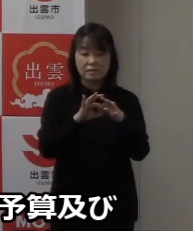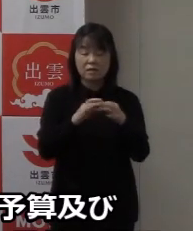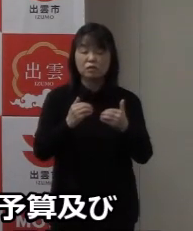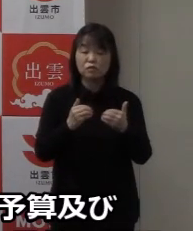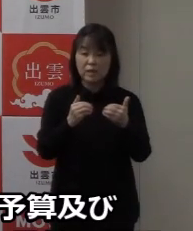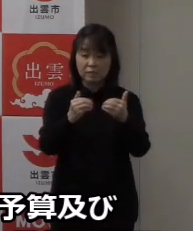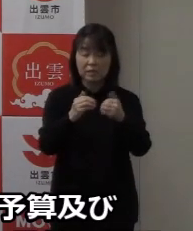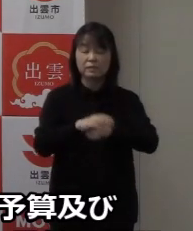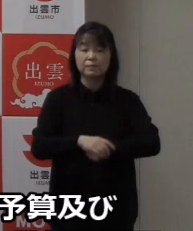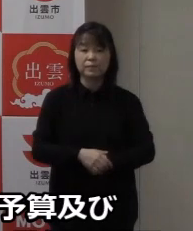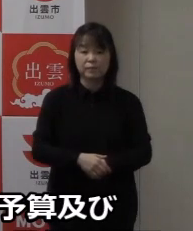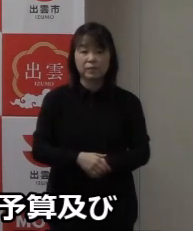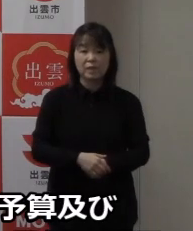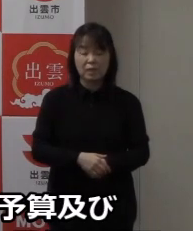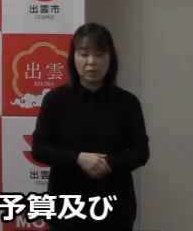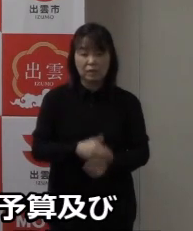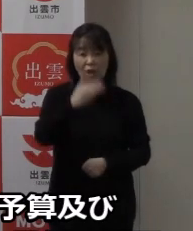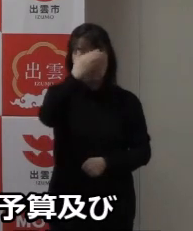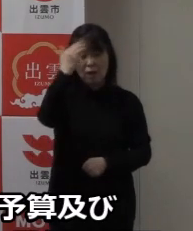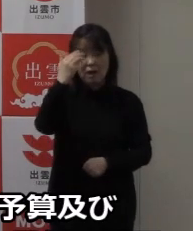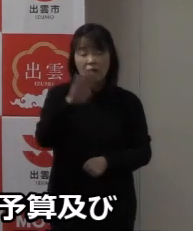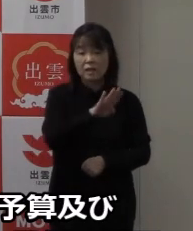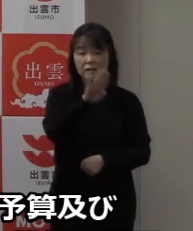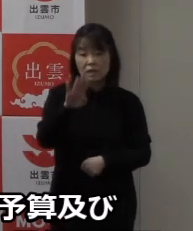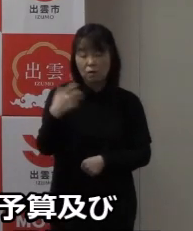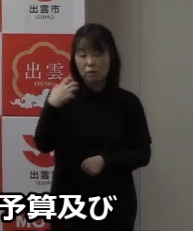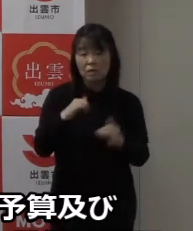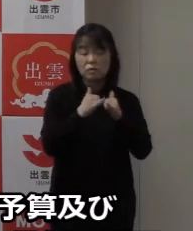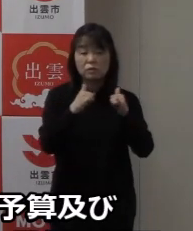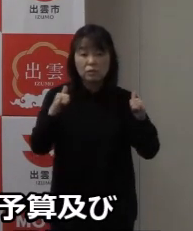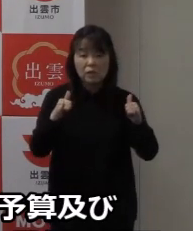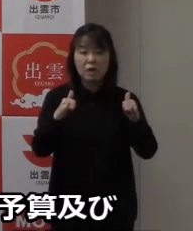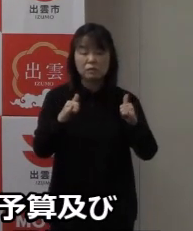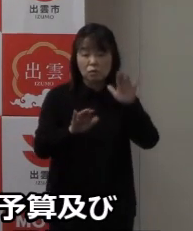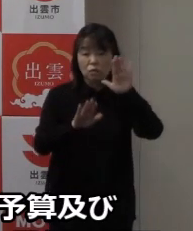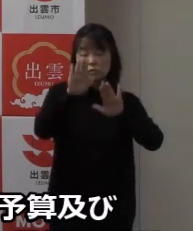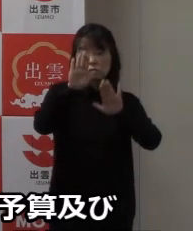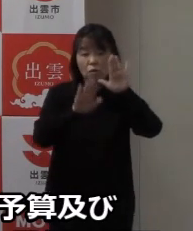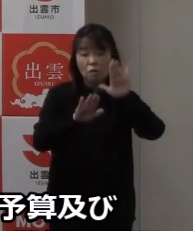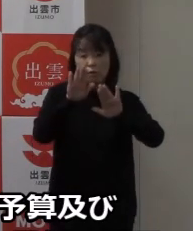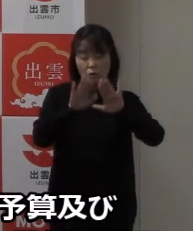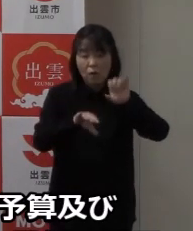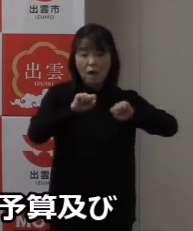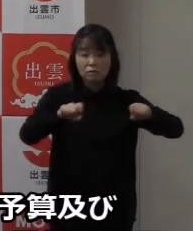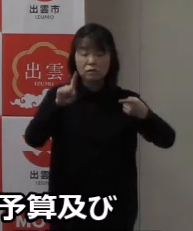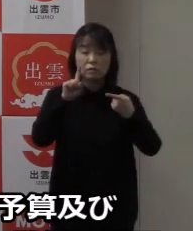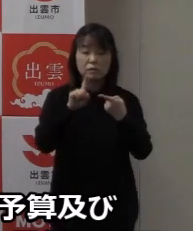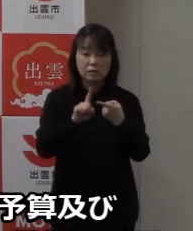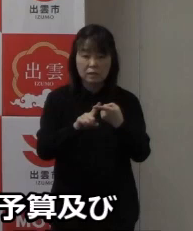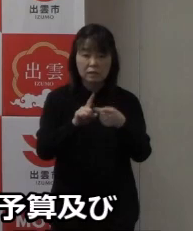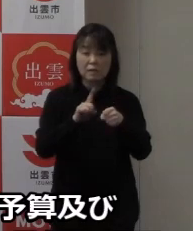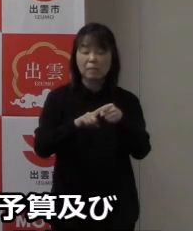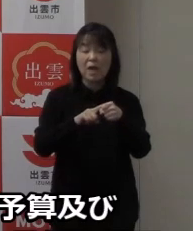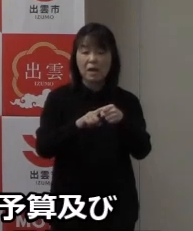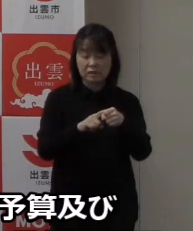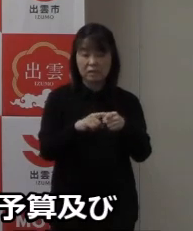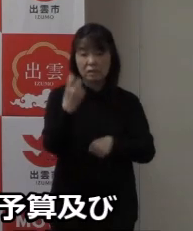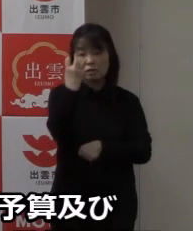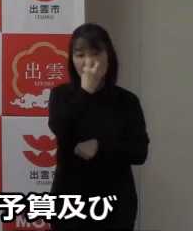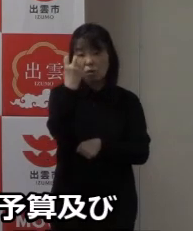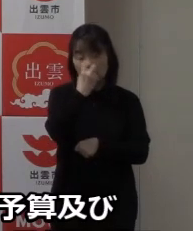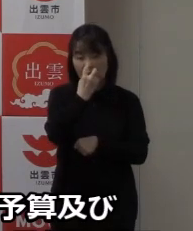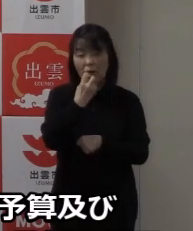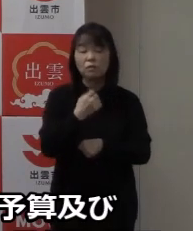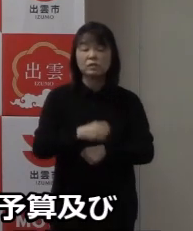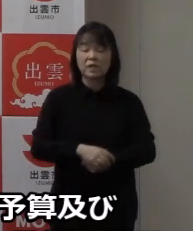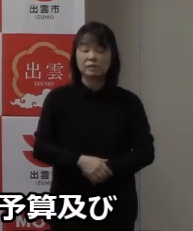ります。またヤングケアラーの現状や直面する課題を把握するための実態調査を行っていきたいと考え